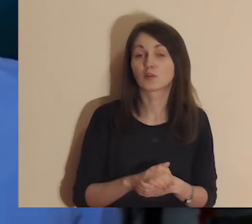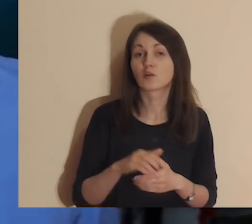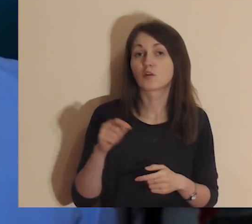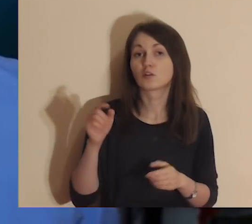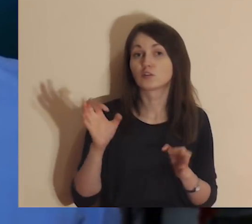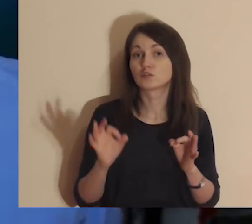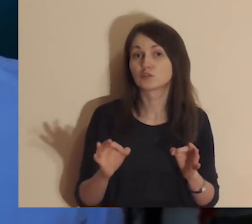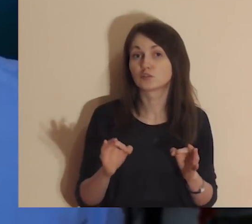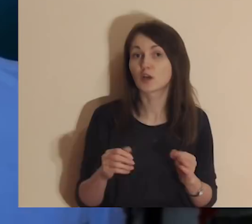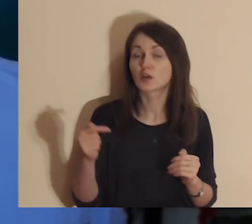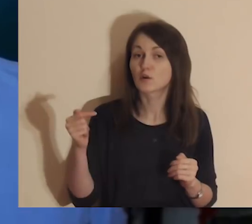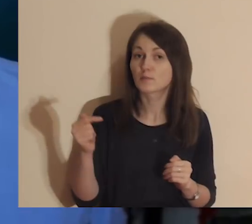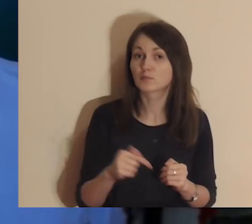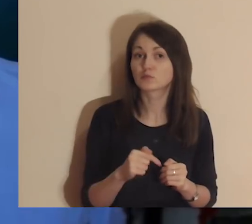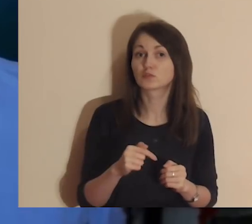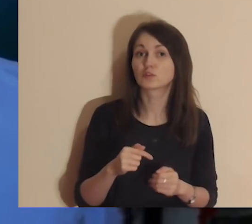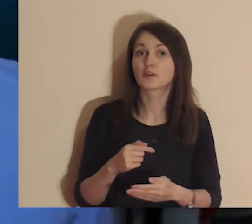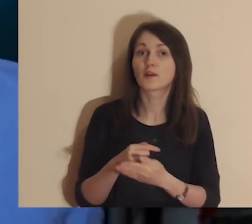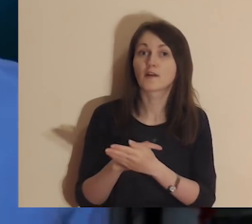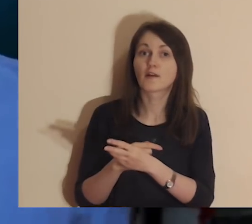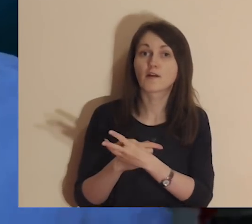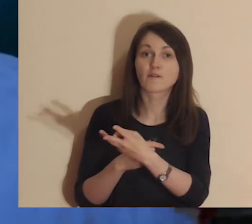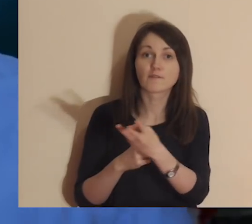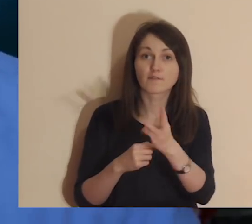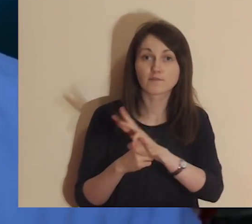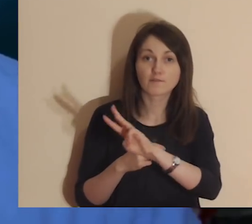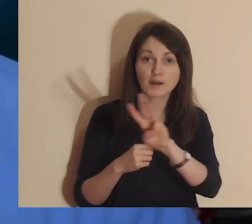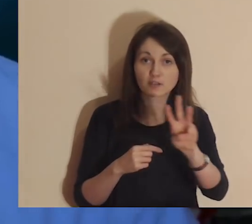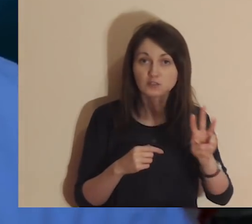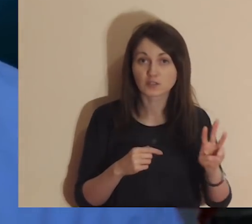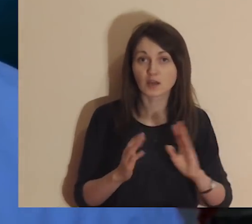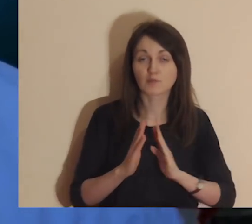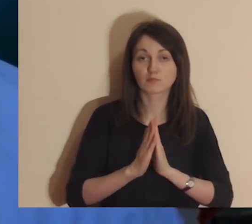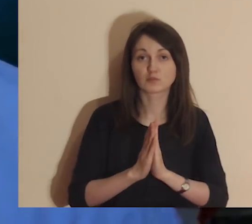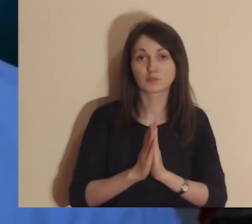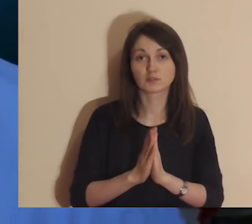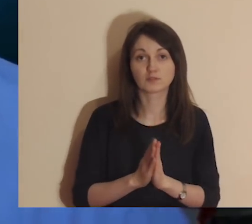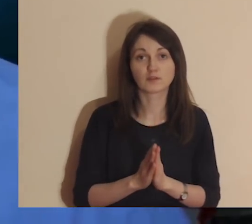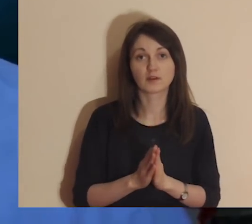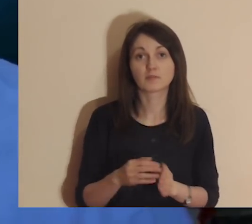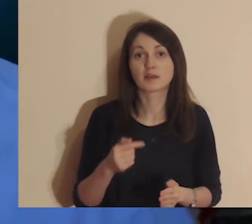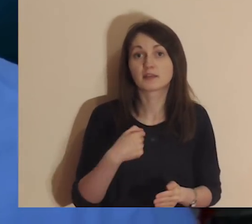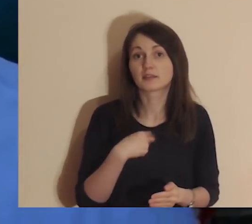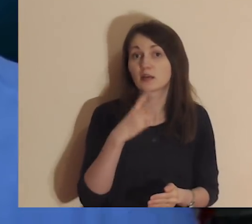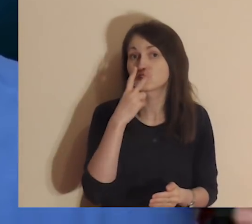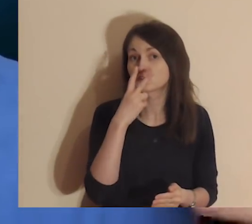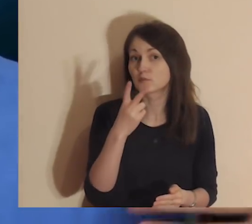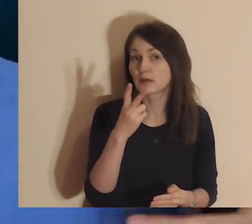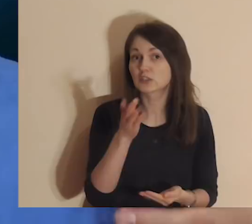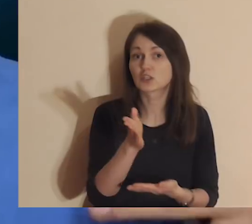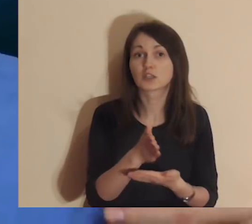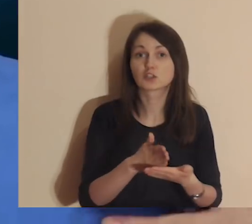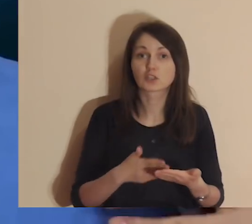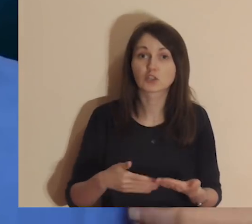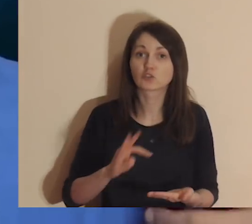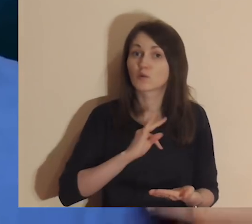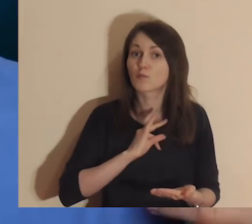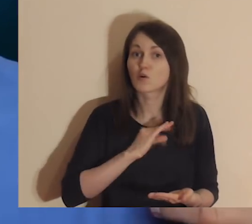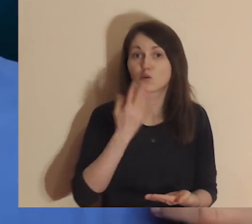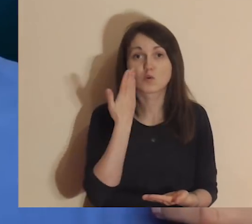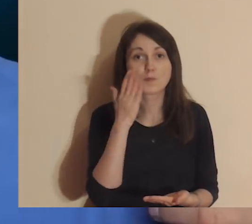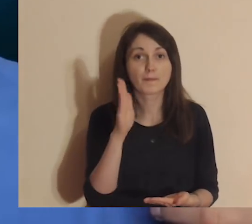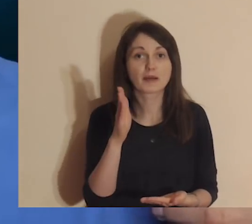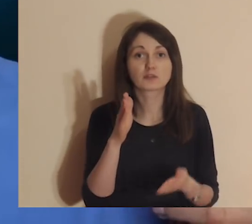powiem tak, to musi być wasza modlitwa, a nie modlitwa, która jest cały czas poprowadzona. Więc jak zobaczę którąś część